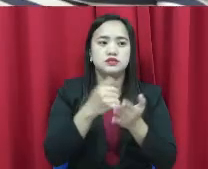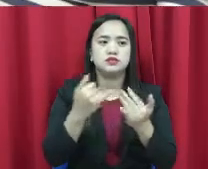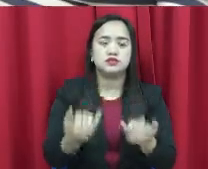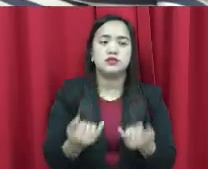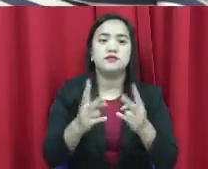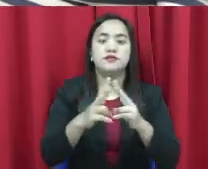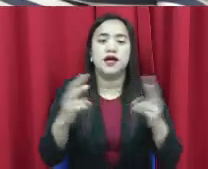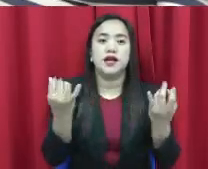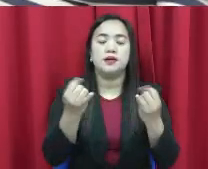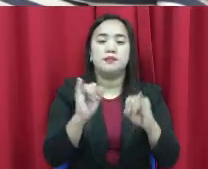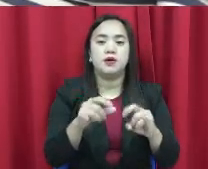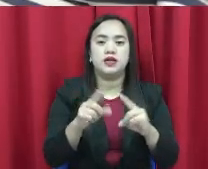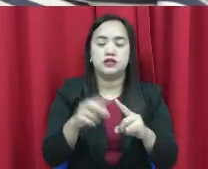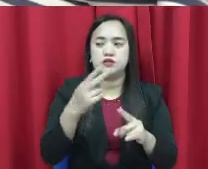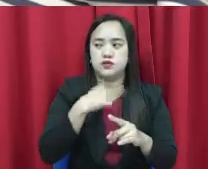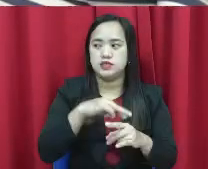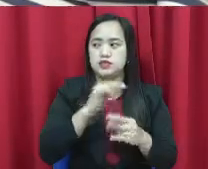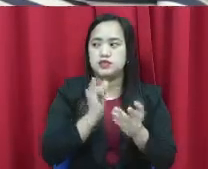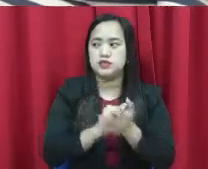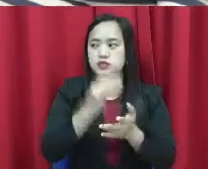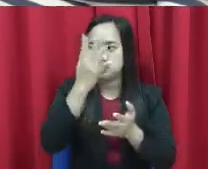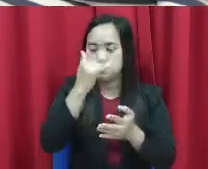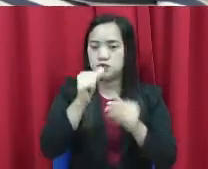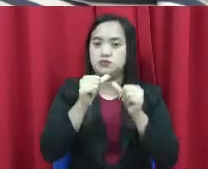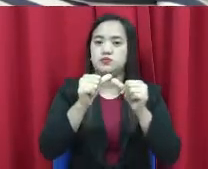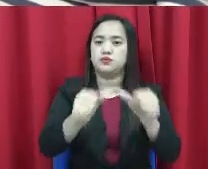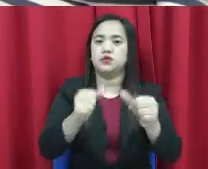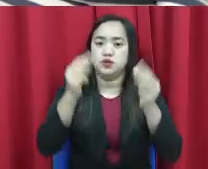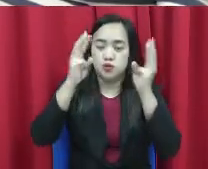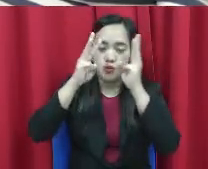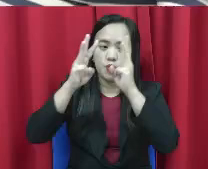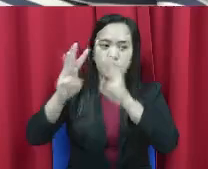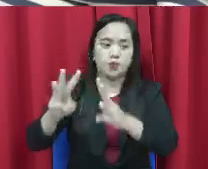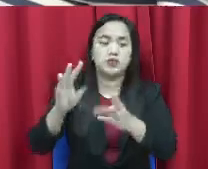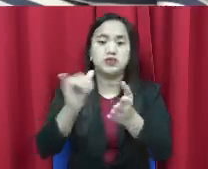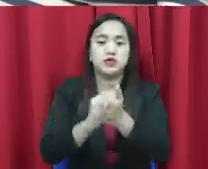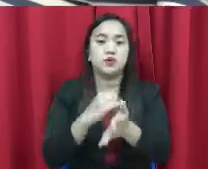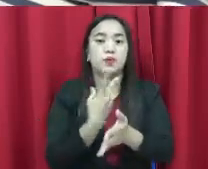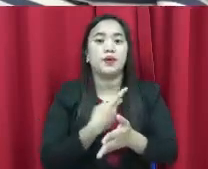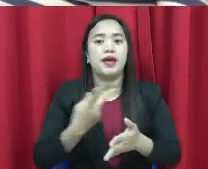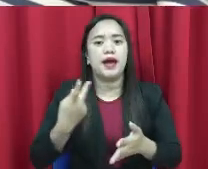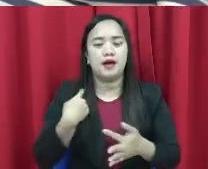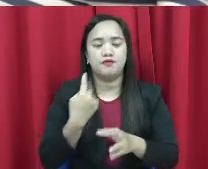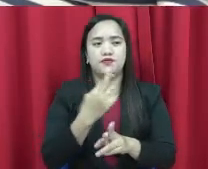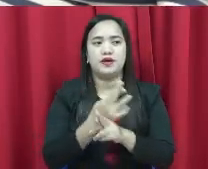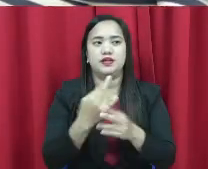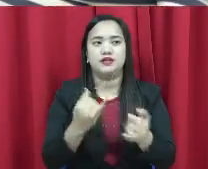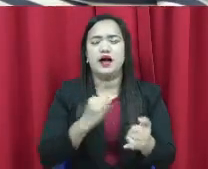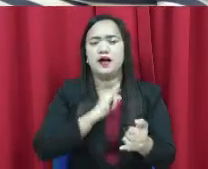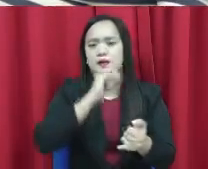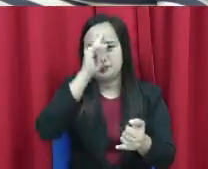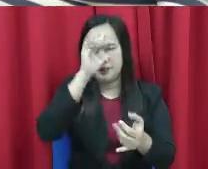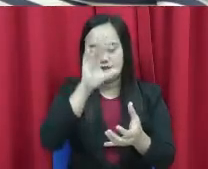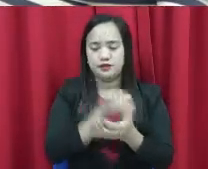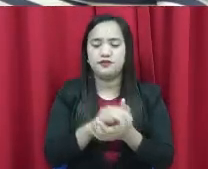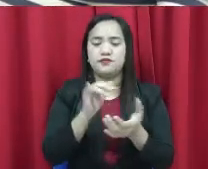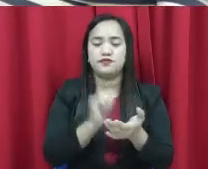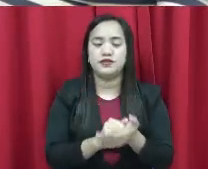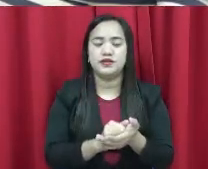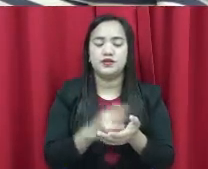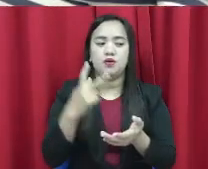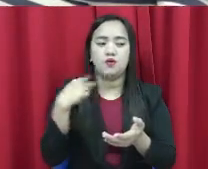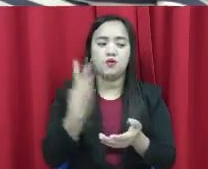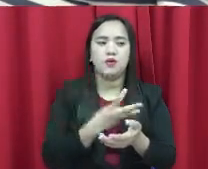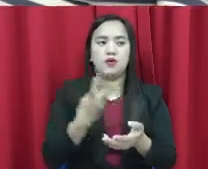kaya patuloy na tangkilikin po natin yung programang sa atin kaya po natin mga kapatid I Believe ah Aabutin natin